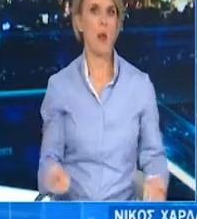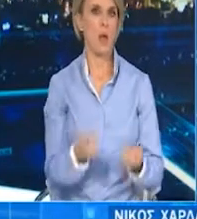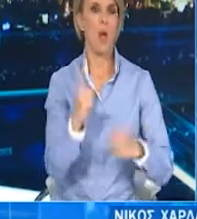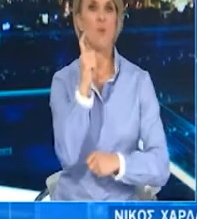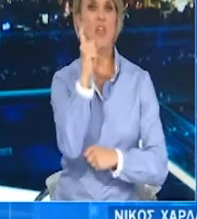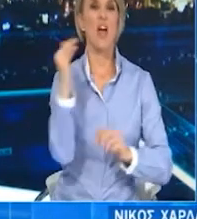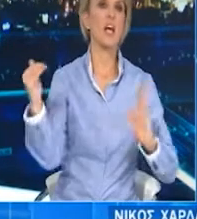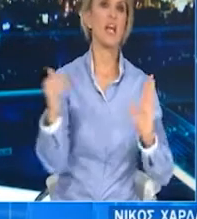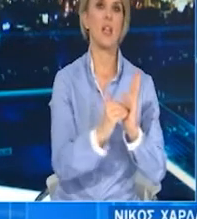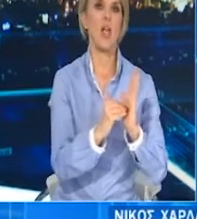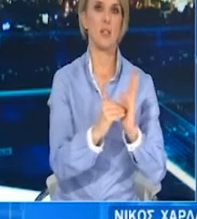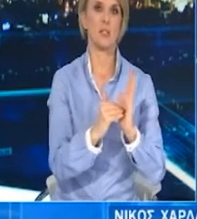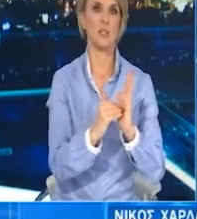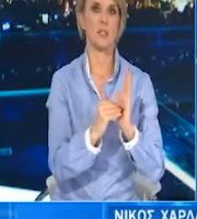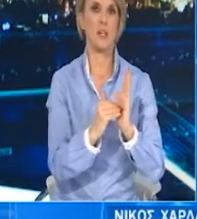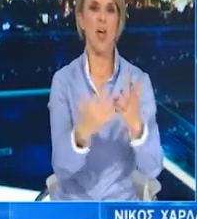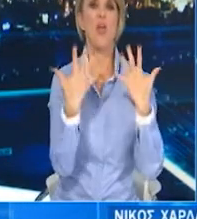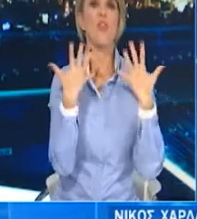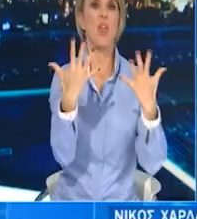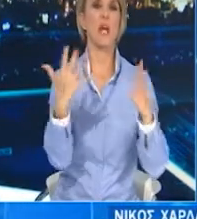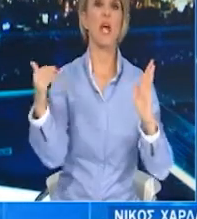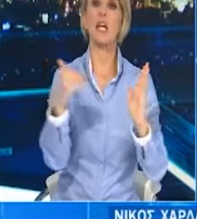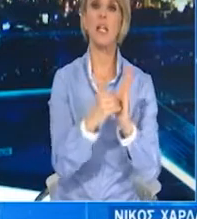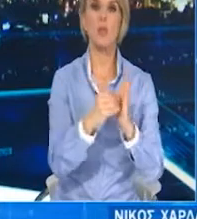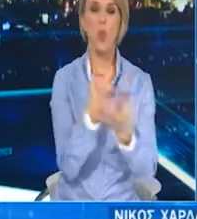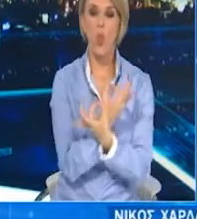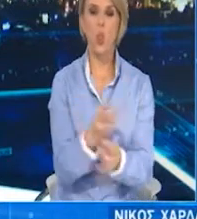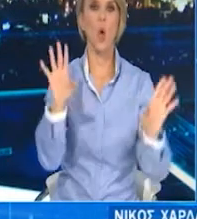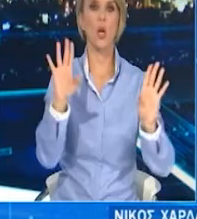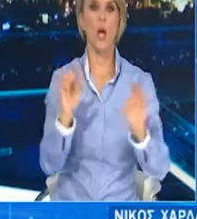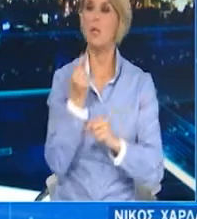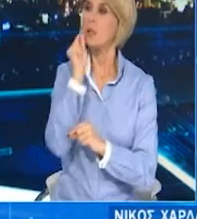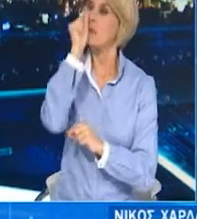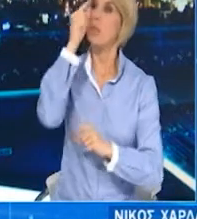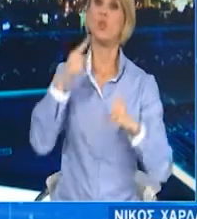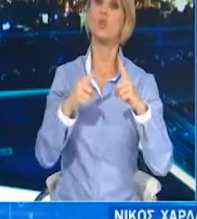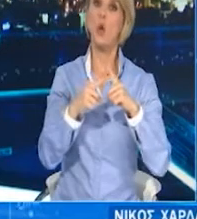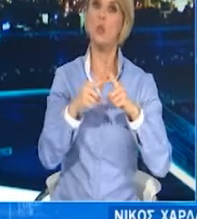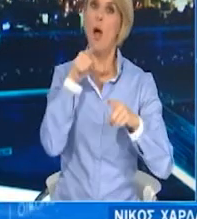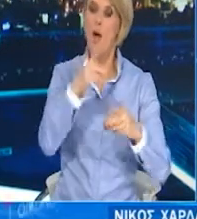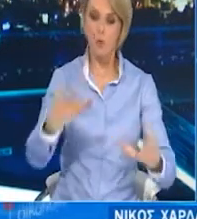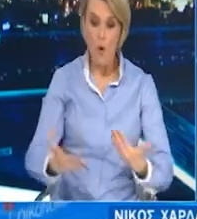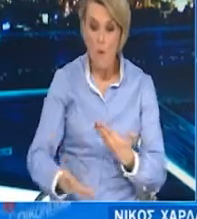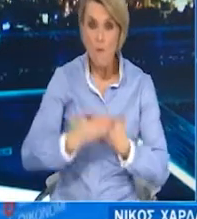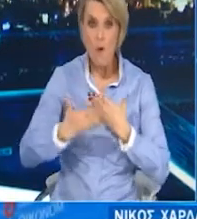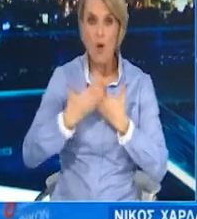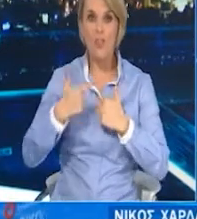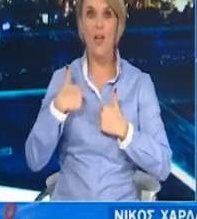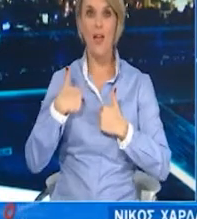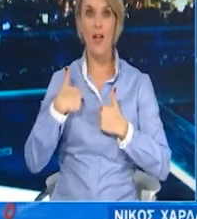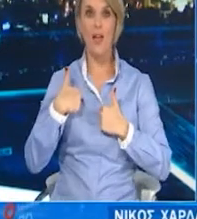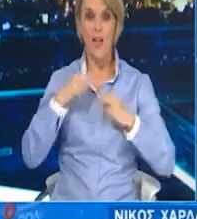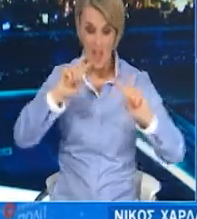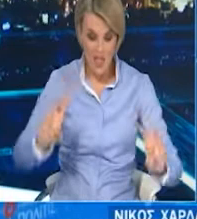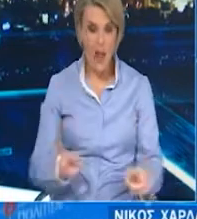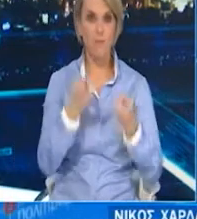να συμμετέχουν στους δωρεάν αυτούς ελέγχους, καθώς με τον τρόπο αυτό προστατεύουν και τους ίδιους και τα αγαπημένα τους πρόσωπα, ενώ παράλληλα